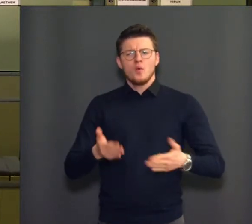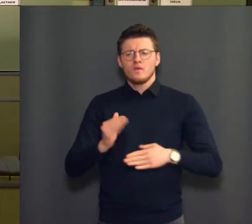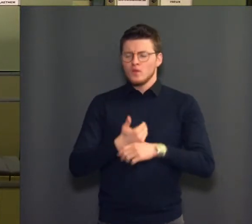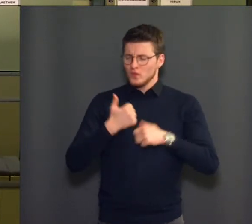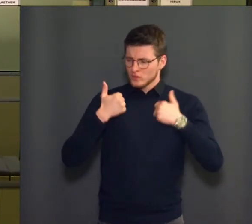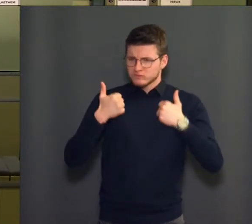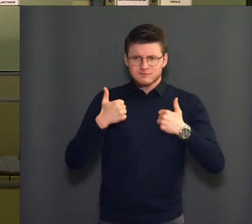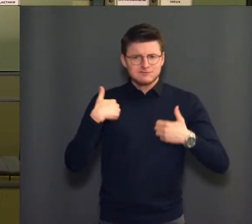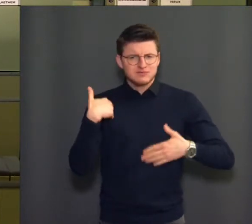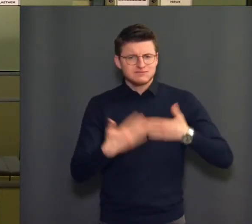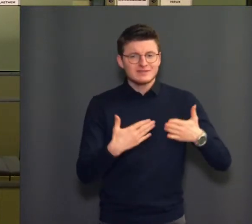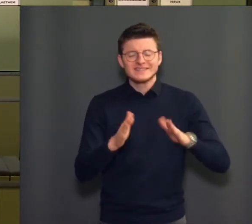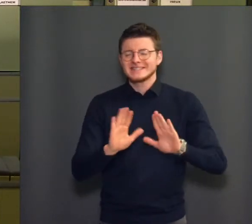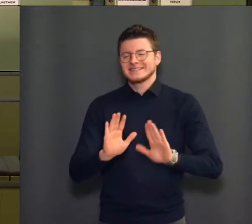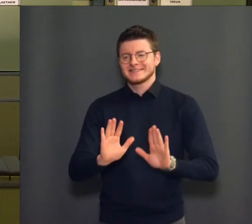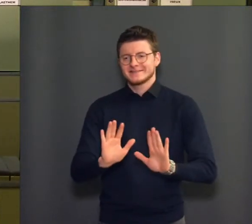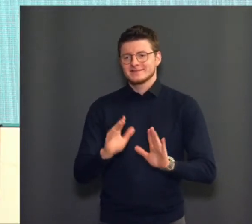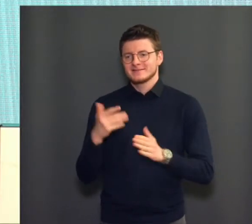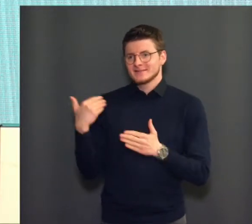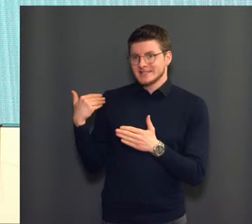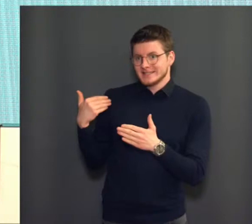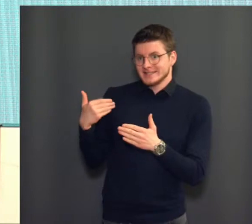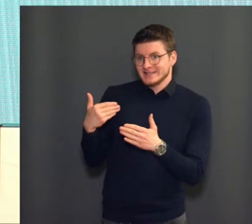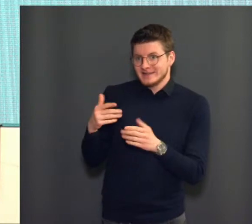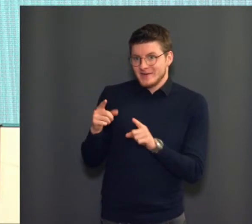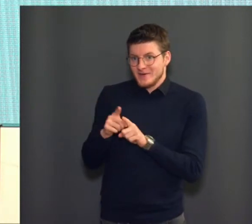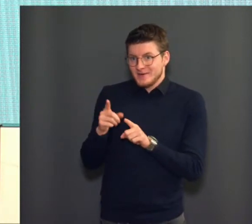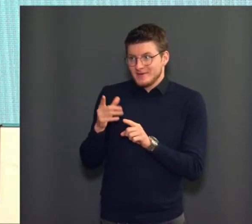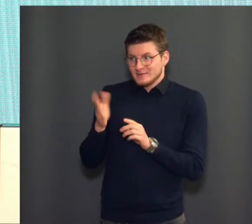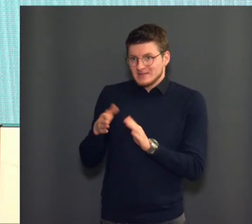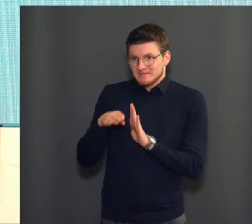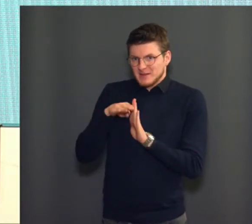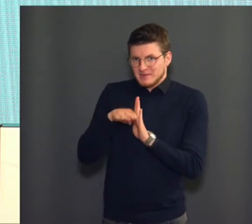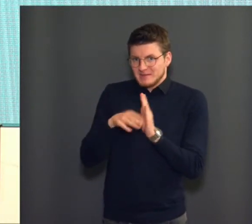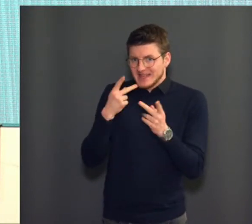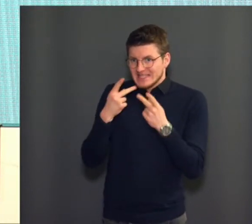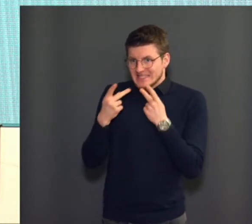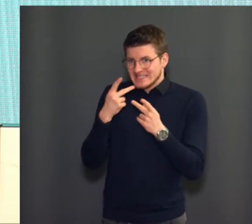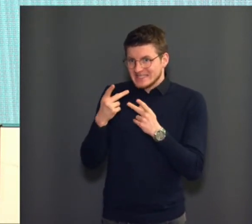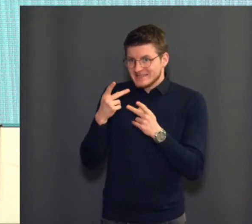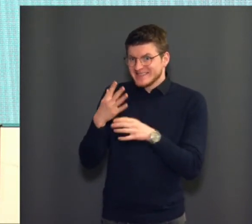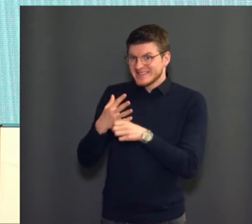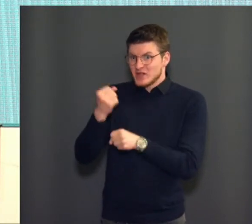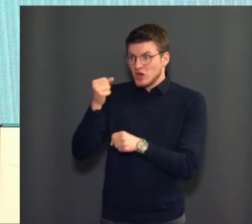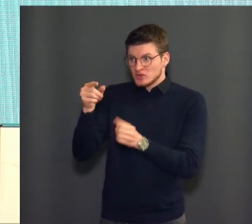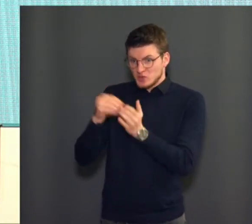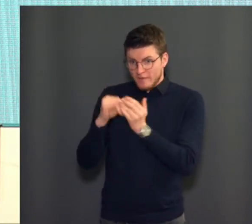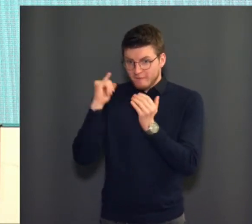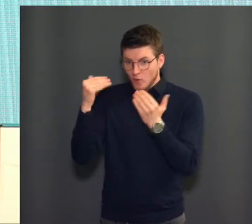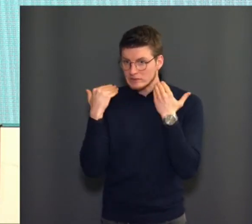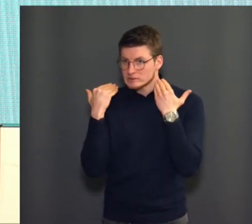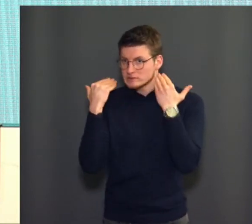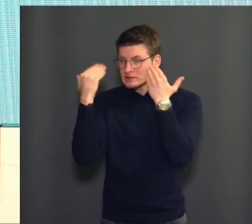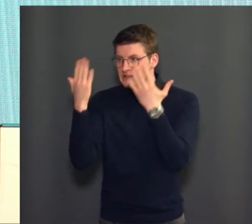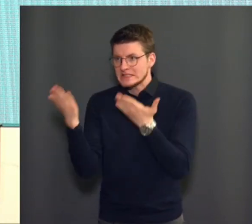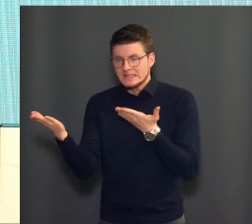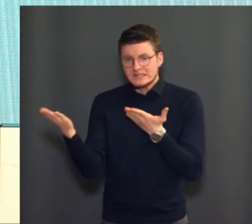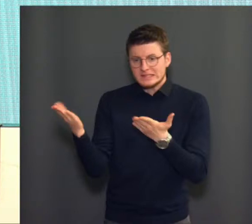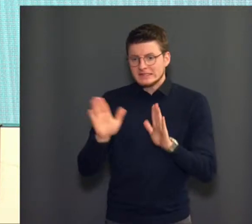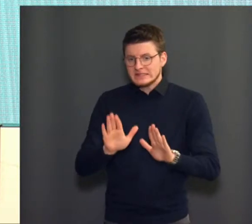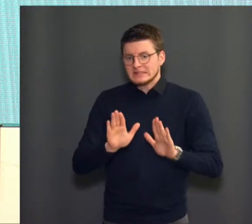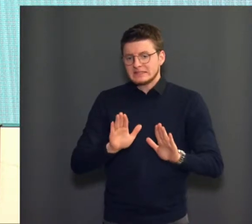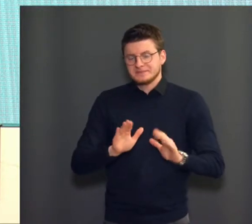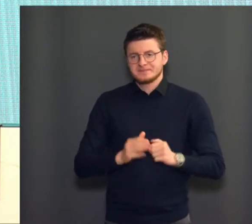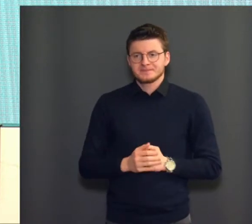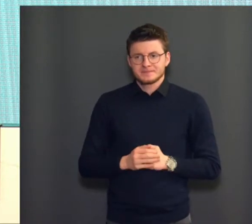er immers minder tests afgenomen, maar vooral de druk op de ziekenhuizen blijft te hoog, veel te hoog. Het is voor het